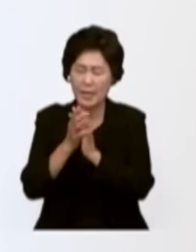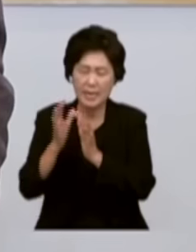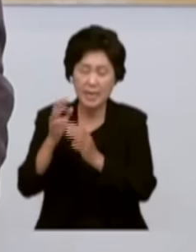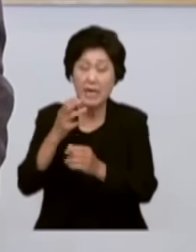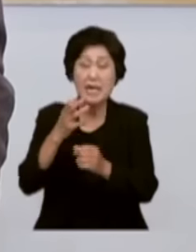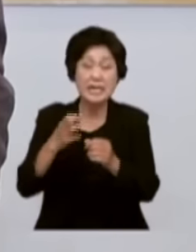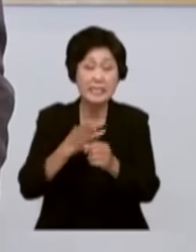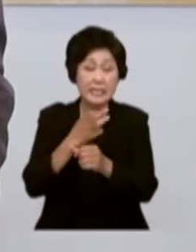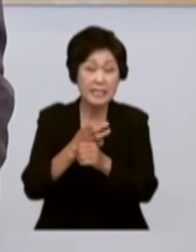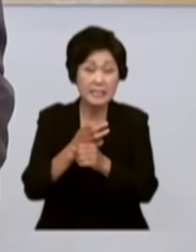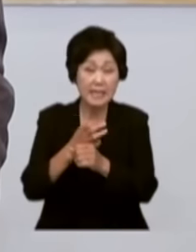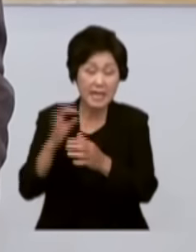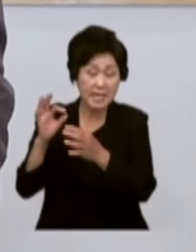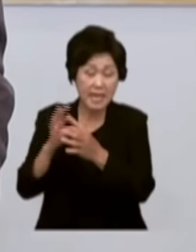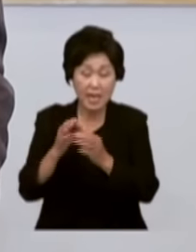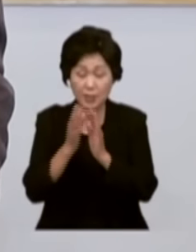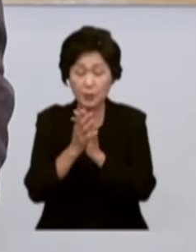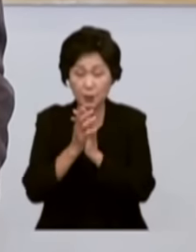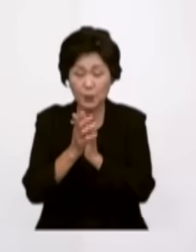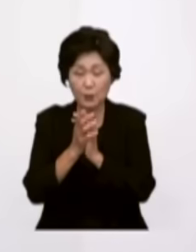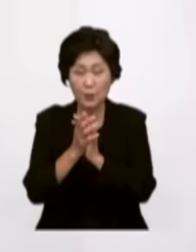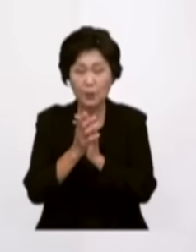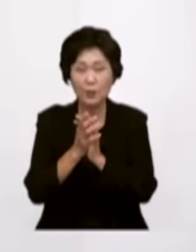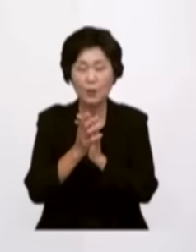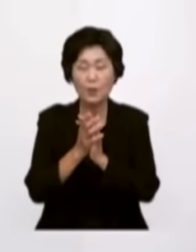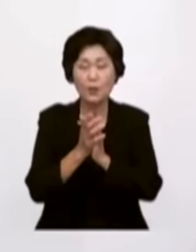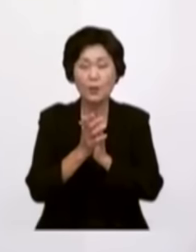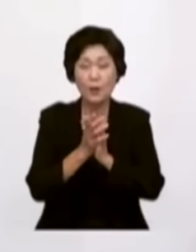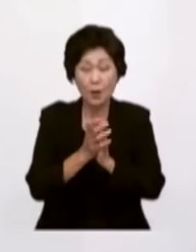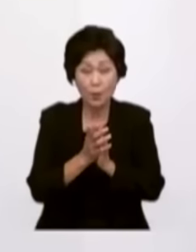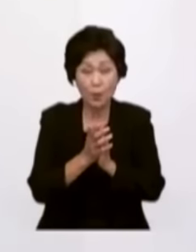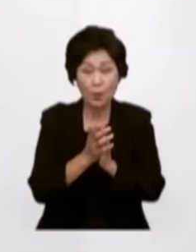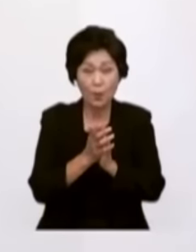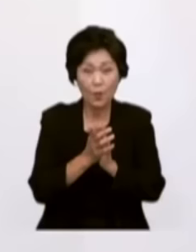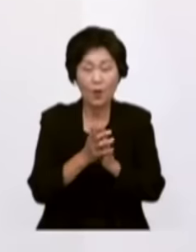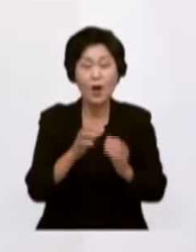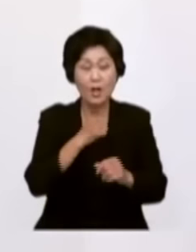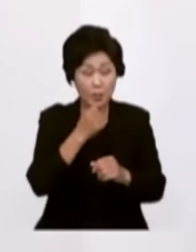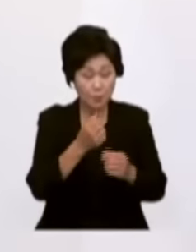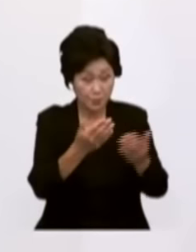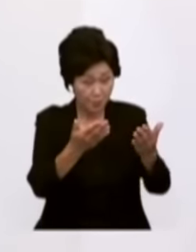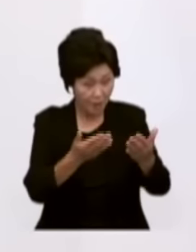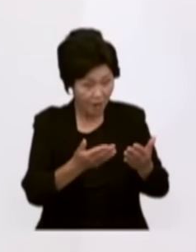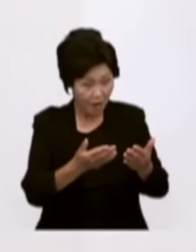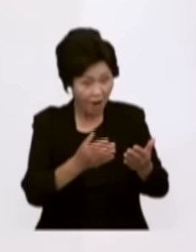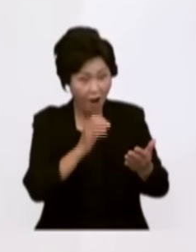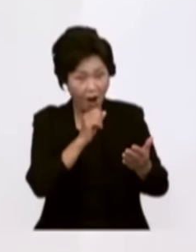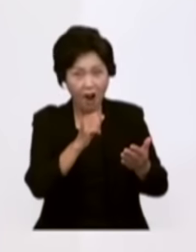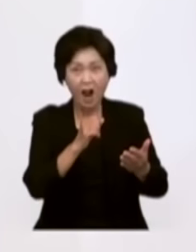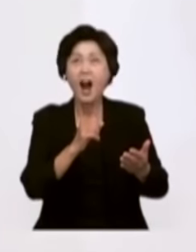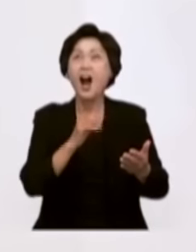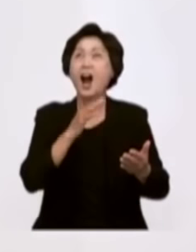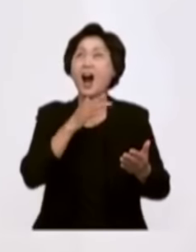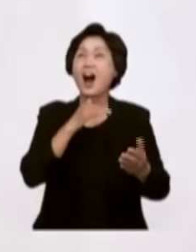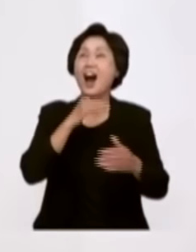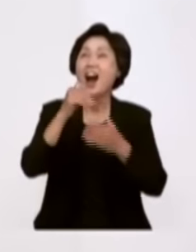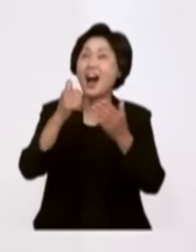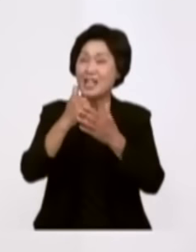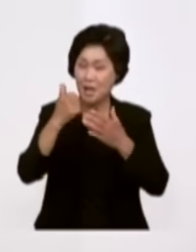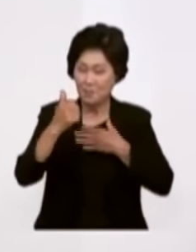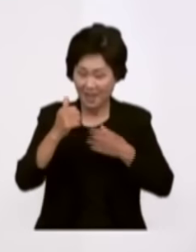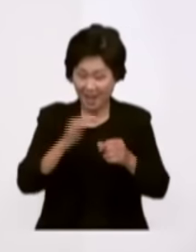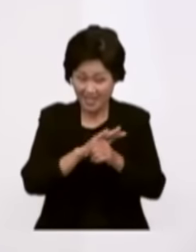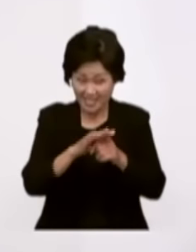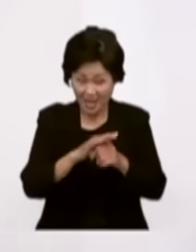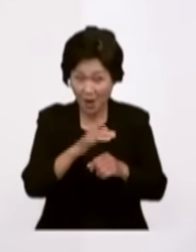기도해요. 엄마가? 네 계속 기도해. 그리고 나서 성적이 좋으면 하나님이 나를 사랑한다는 걸 본인이 느끼니까